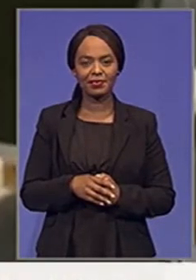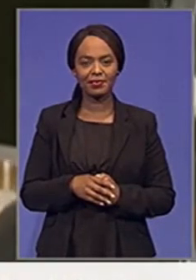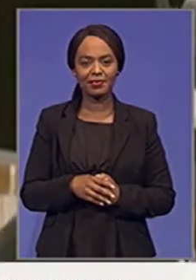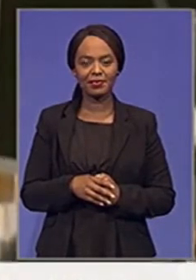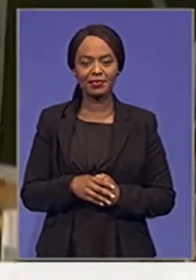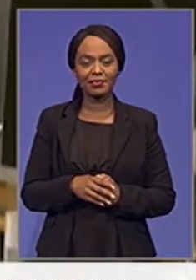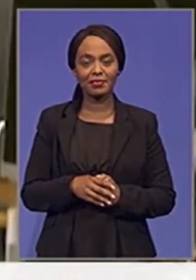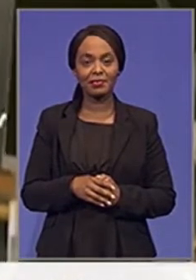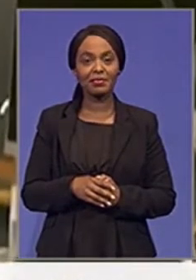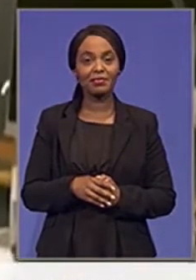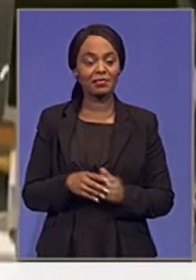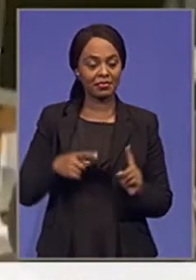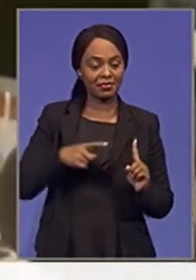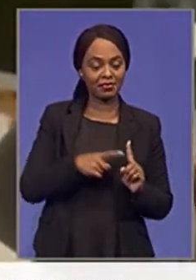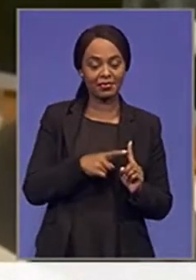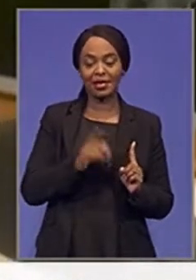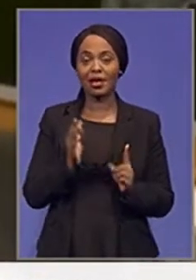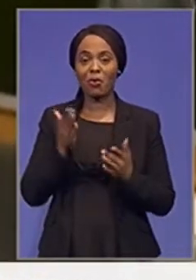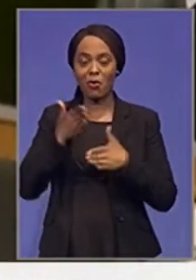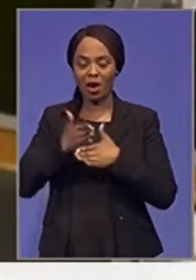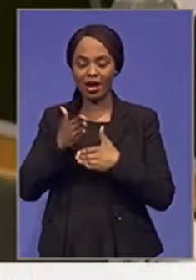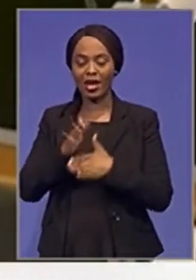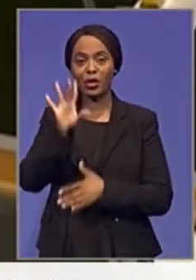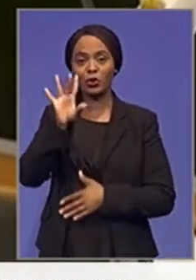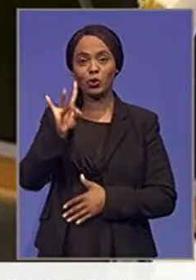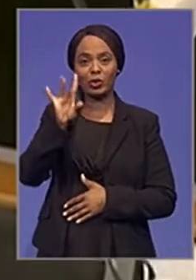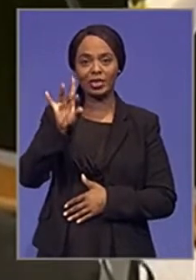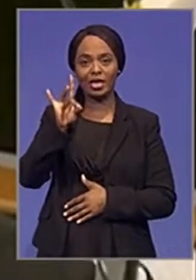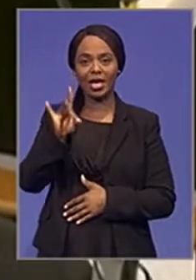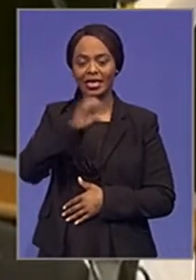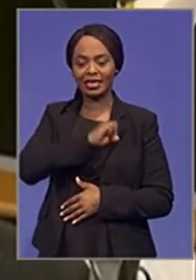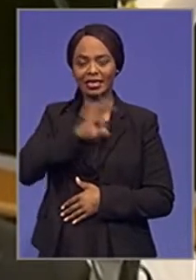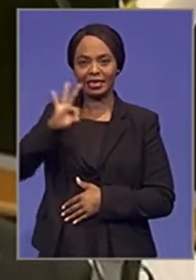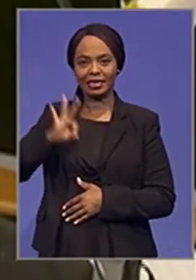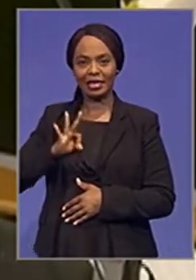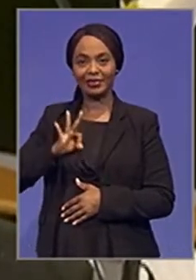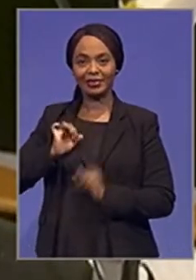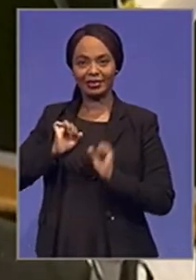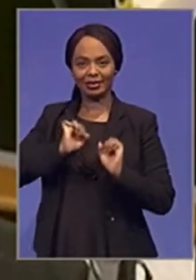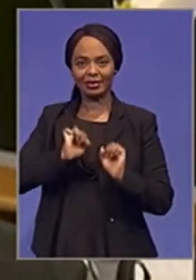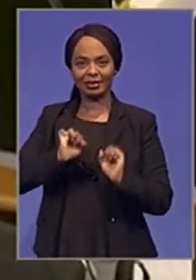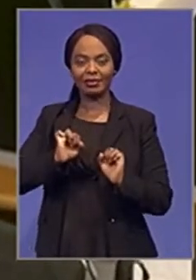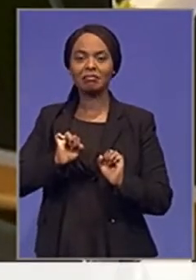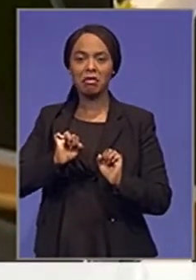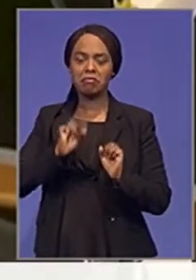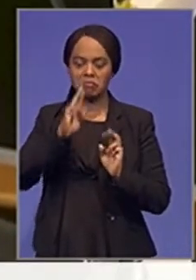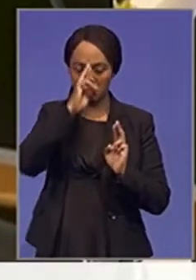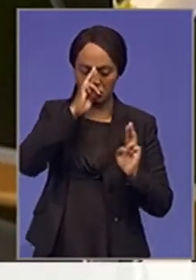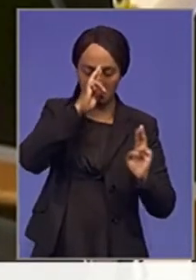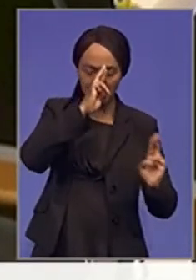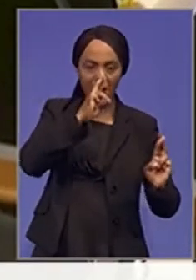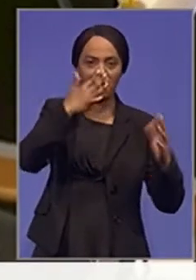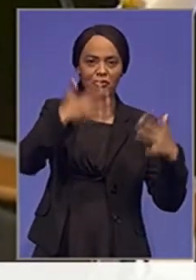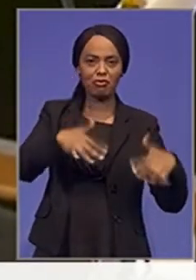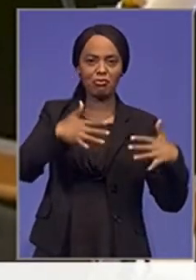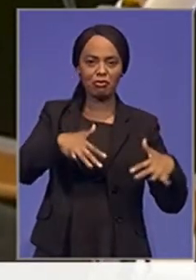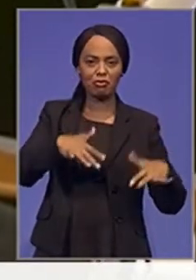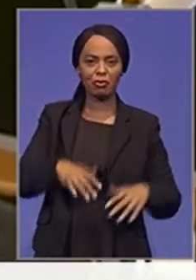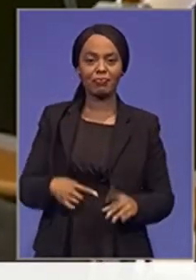a re go fihla mošomong ka labobedi batheeletši ba potego ba tlhalelwa katlego ye nna ke nna